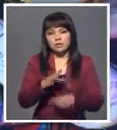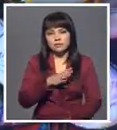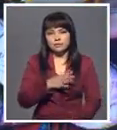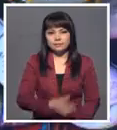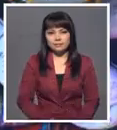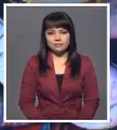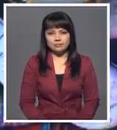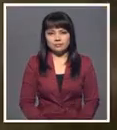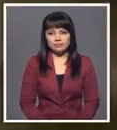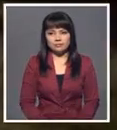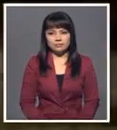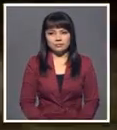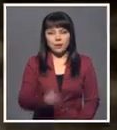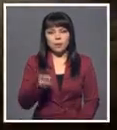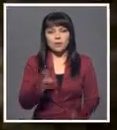оралды.